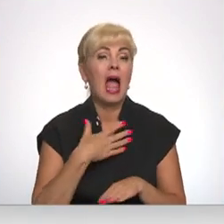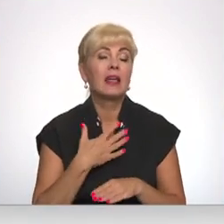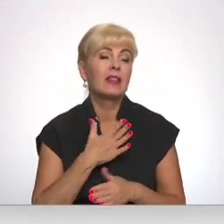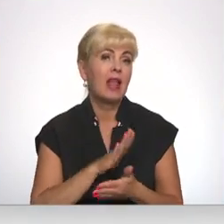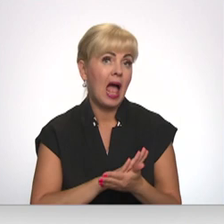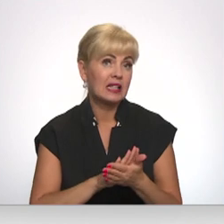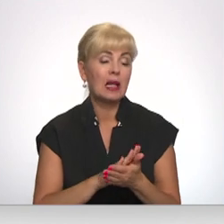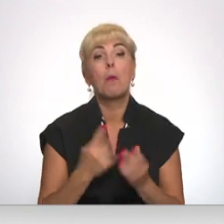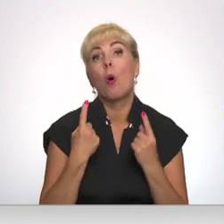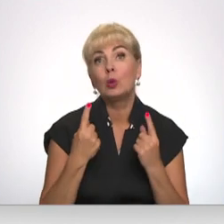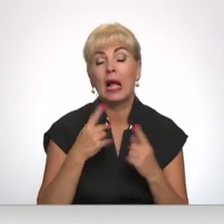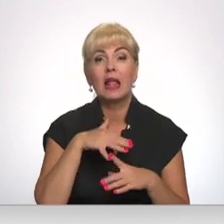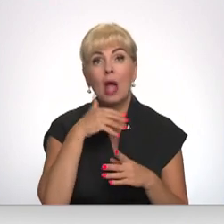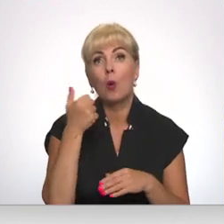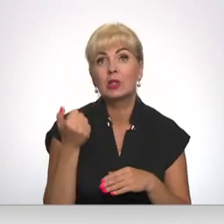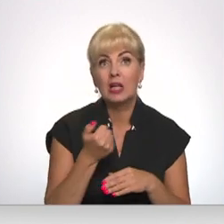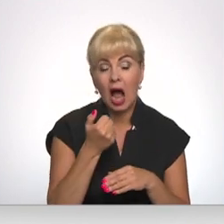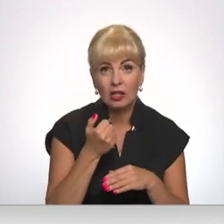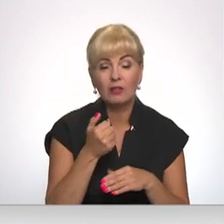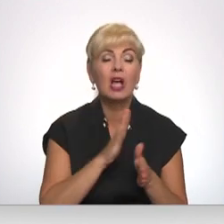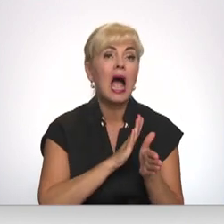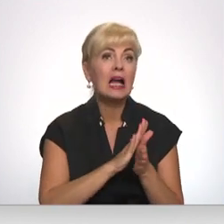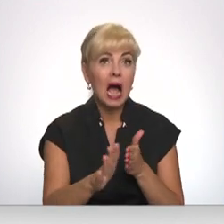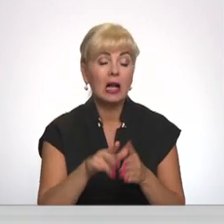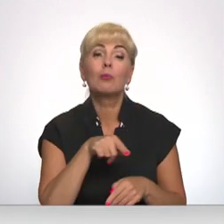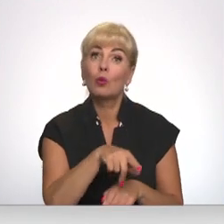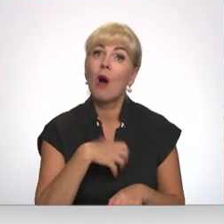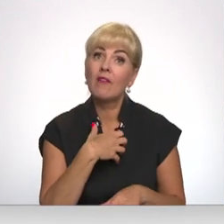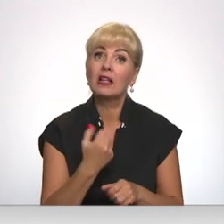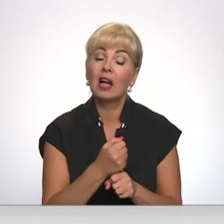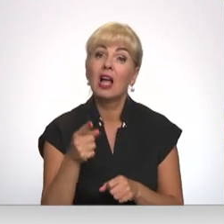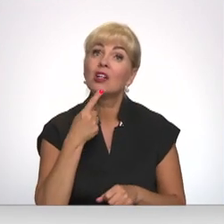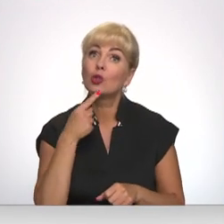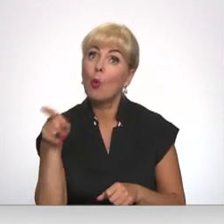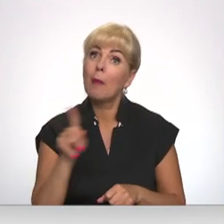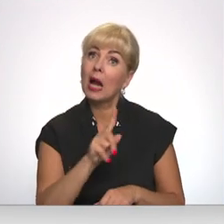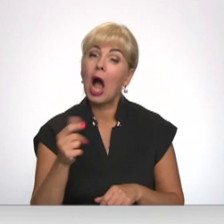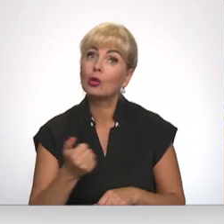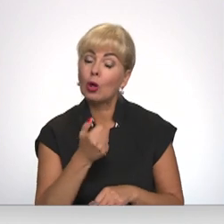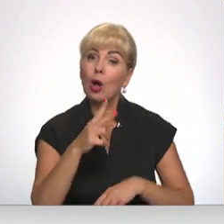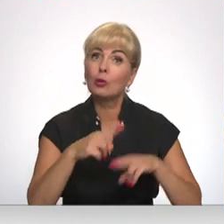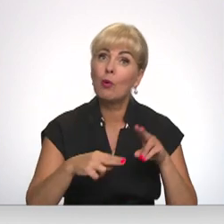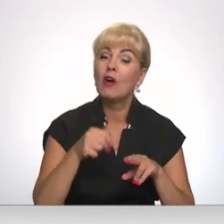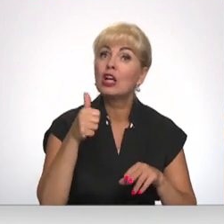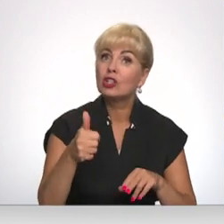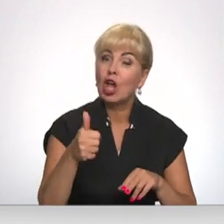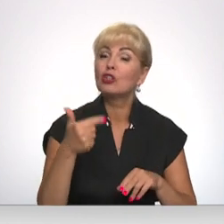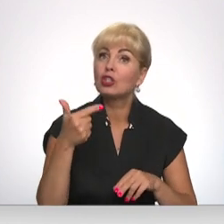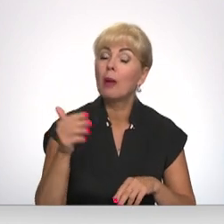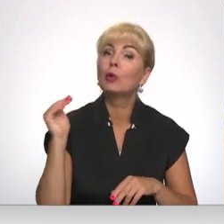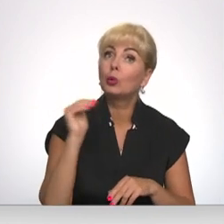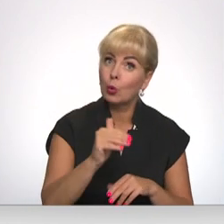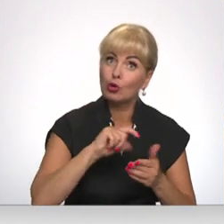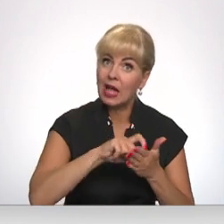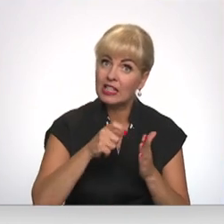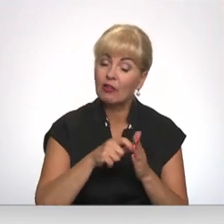bet mēs esam ļoti daudz gadus palaiguši garām, ka to vajadzētu darīt. Somija katru gadu būvē 6-8 tūkstošus